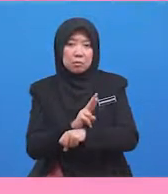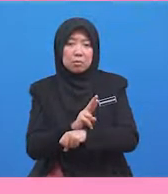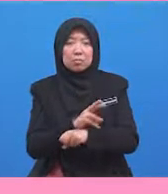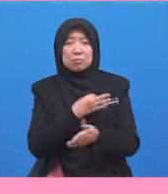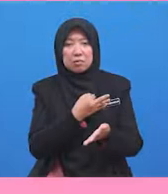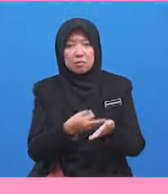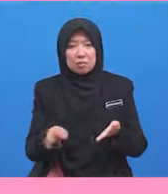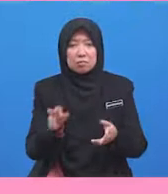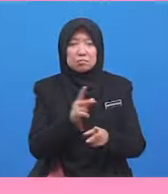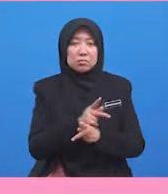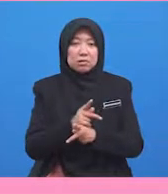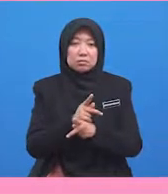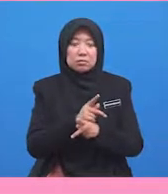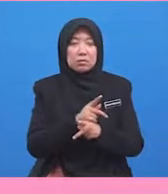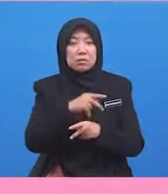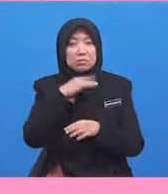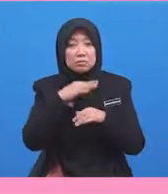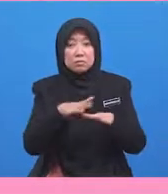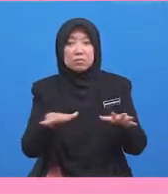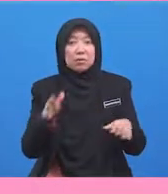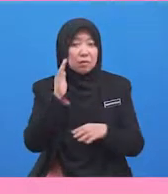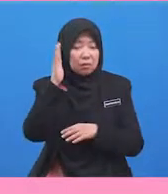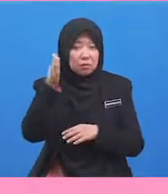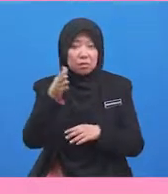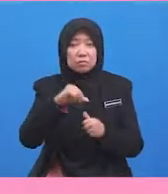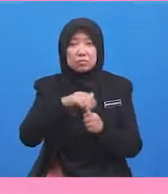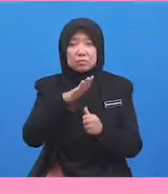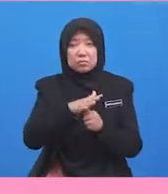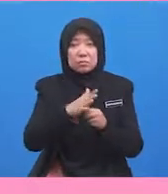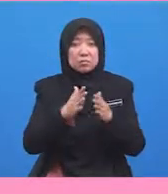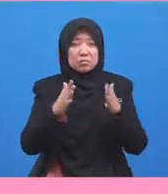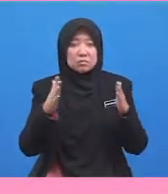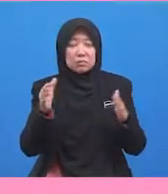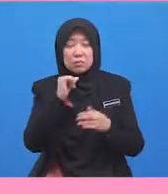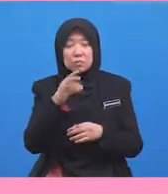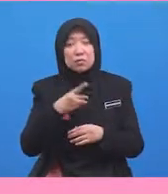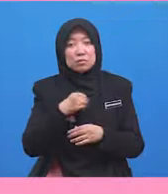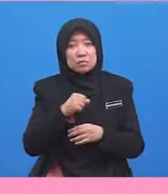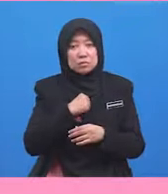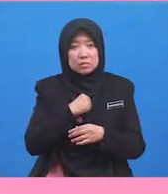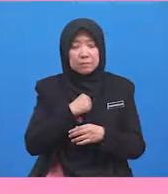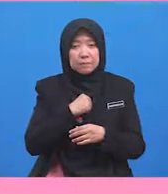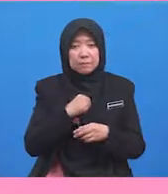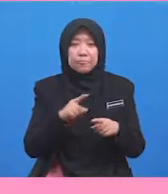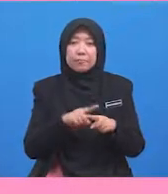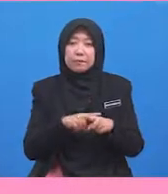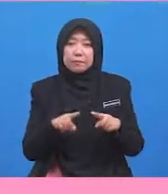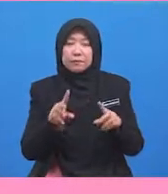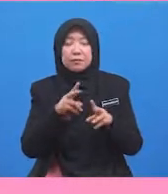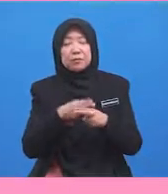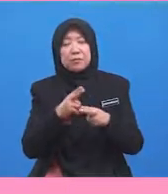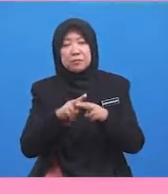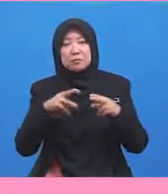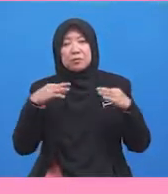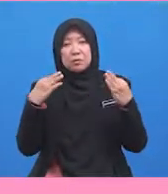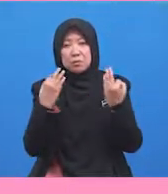dan telah tercemar bukan sahaja memberi impak besar terhadap diri sendiri bahkan nama keluarga